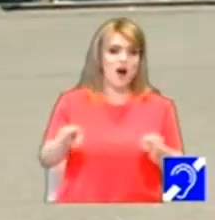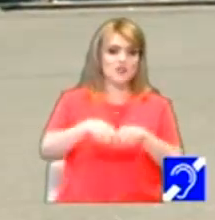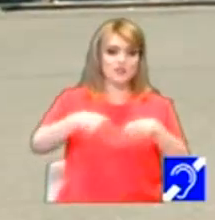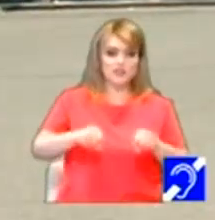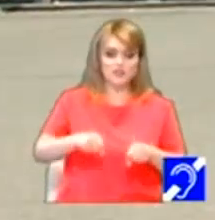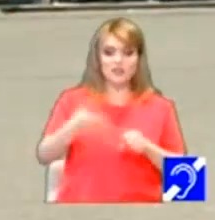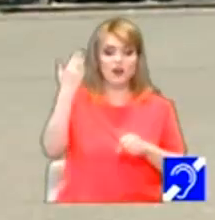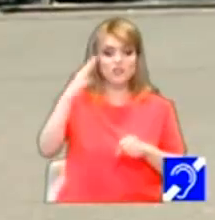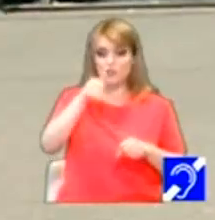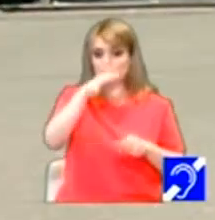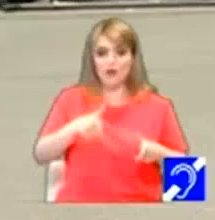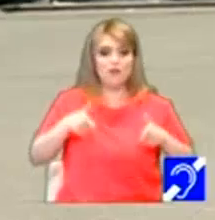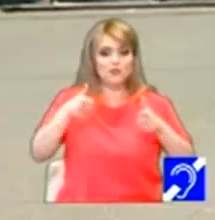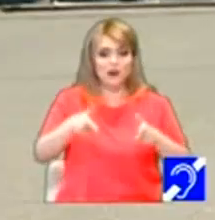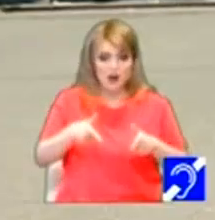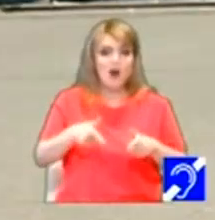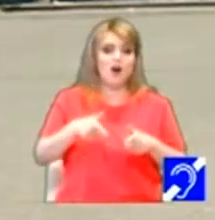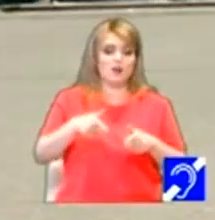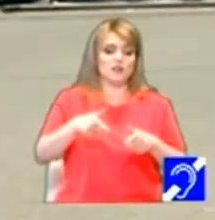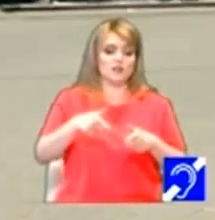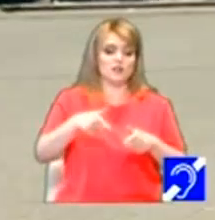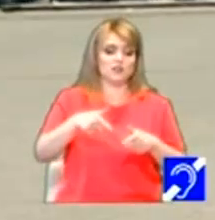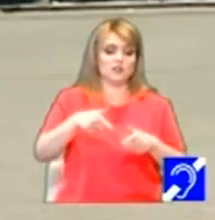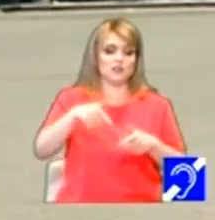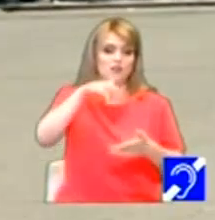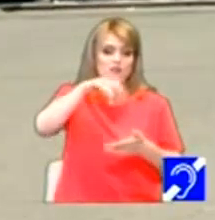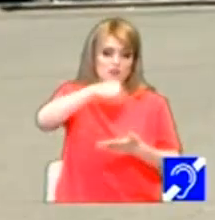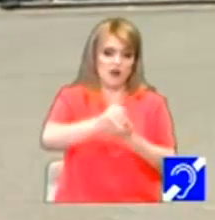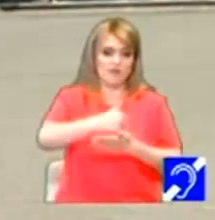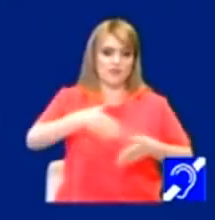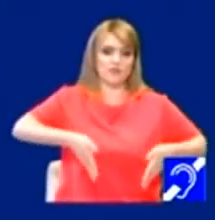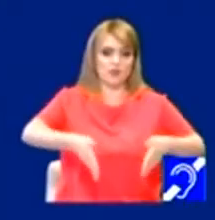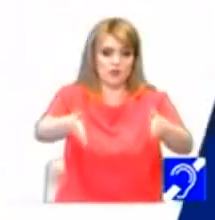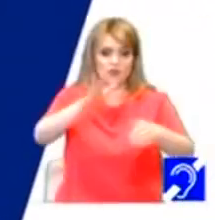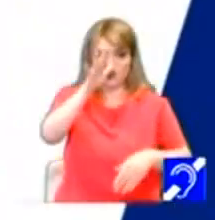astfel de vehicule nu puteau intra pe cea mai importantă arteră din Chișinău.